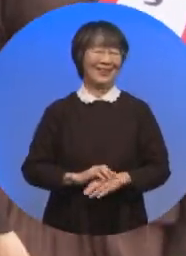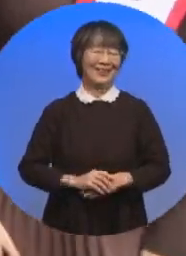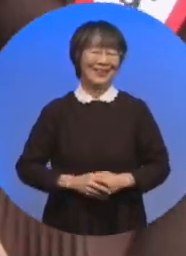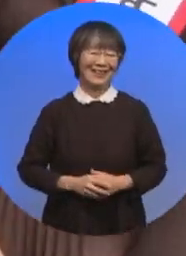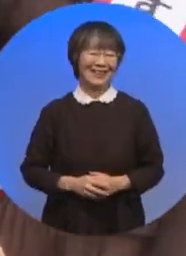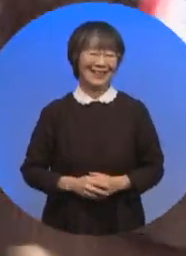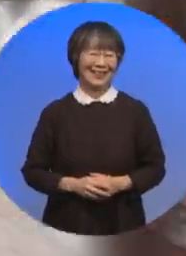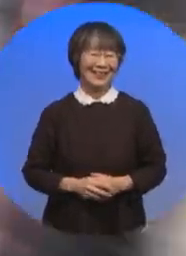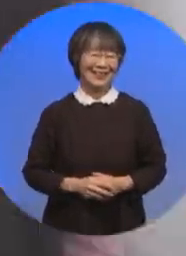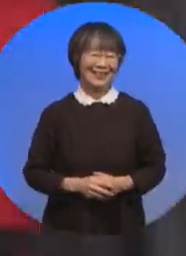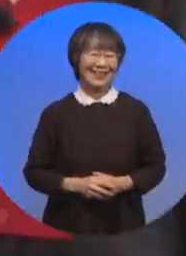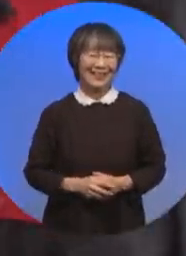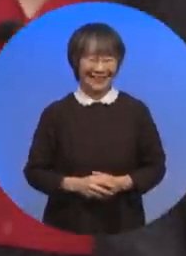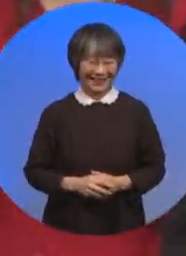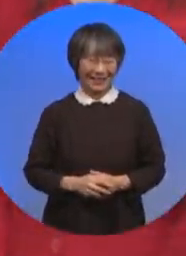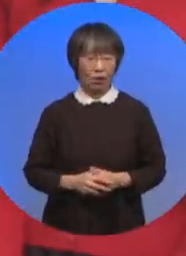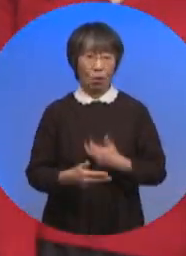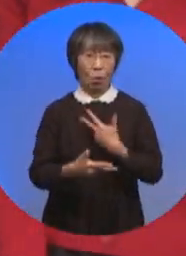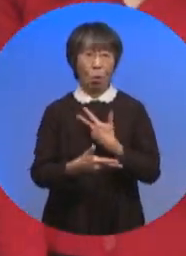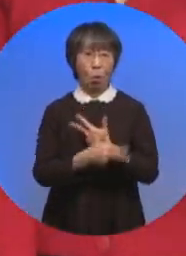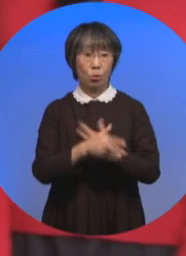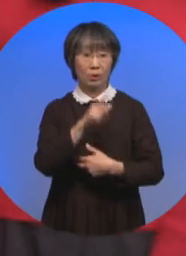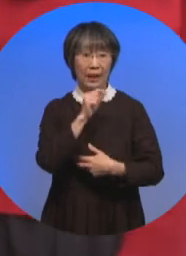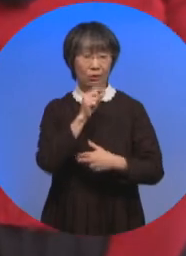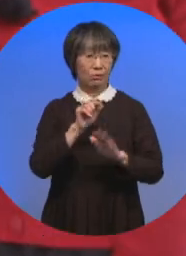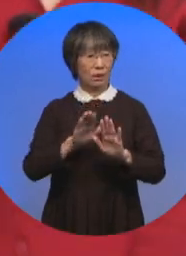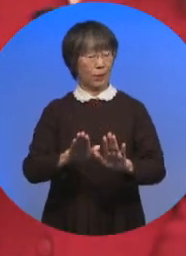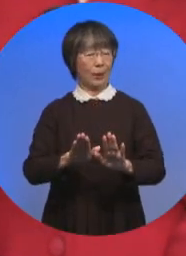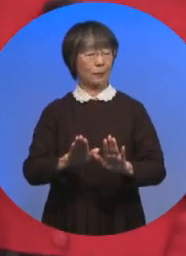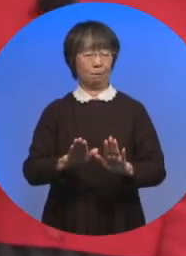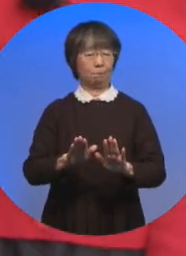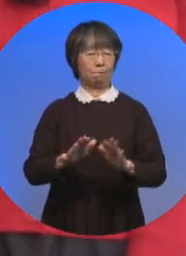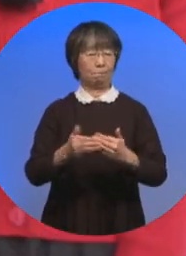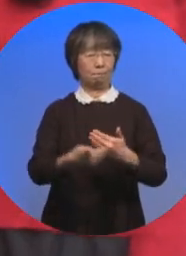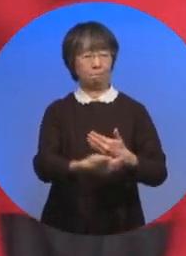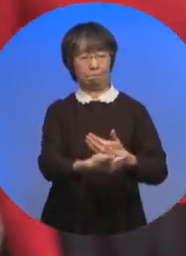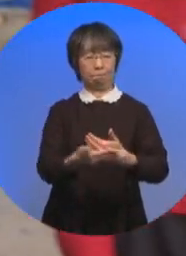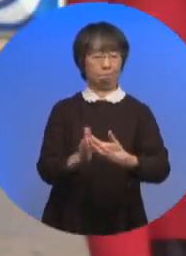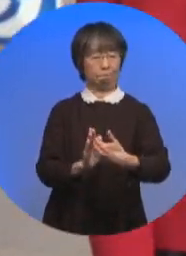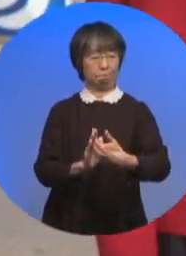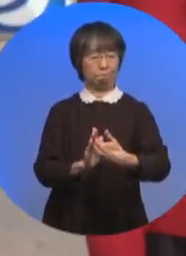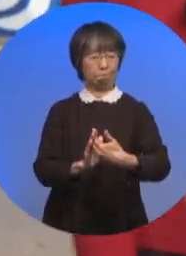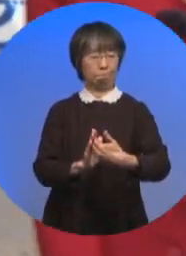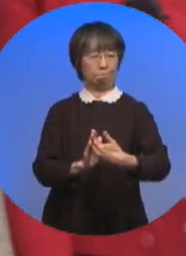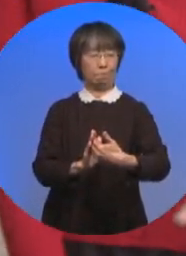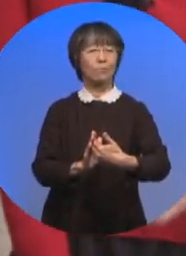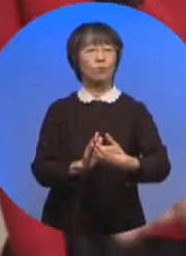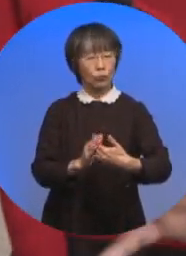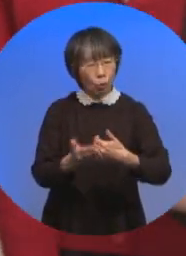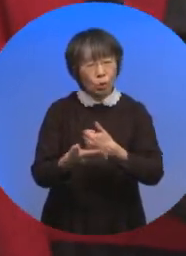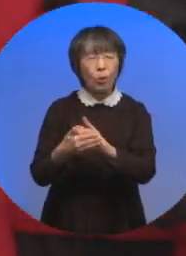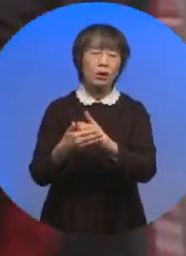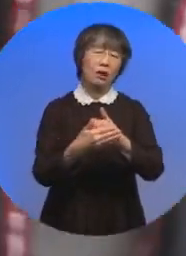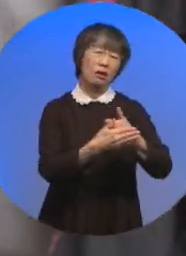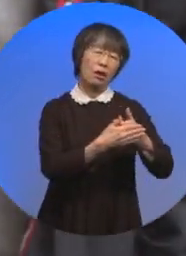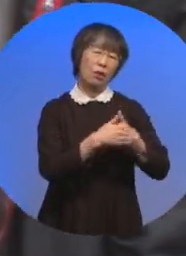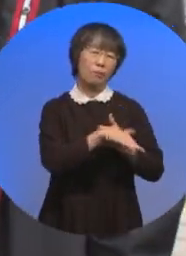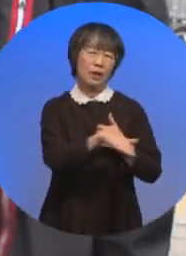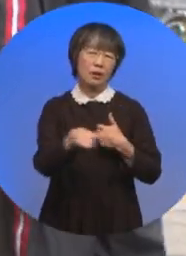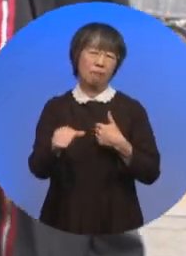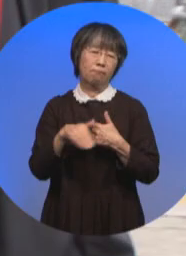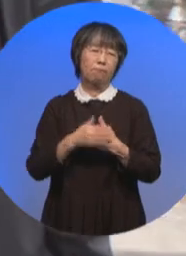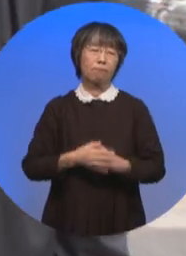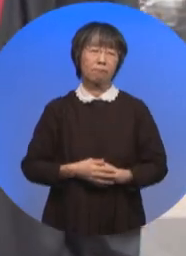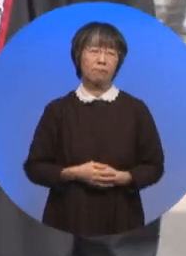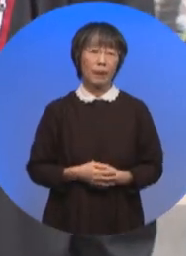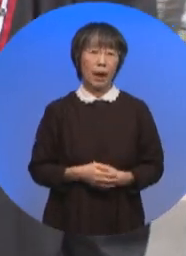んですね、じゃあ先にね。 北摂ディフェンス。 なるほど。 いや、本当お世話になってるんでね。 ああ、確かに。 あの、北摂の街。 あと、あのね、一個だけ注意点が、 うん、はい。